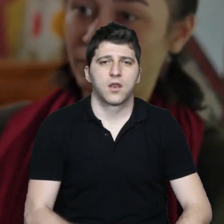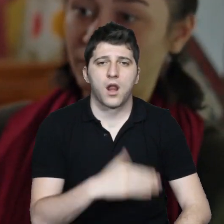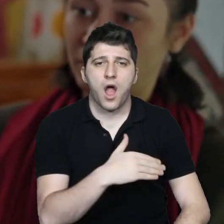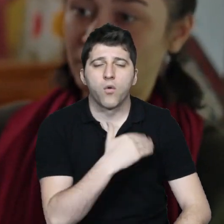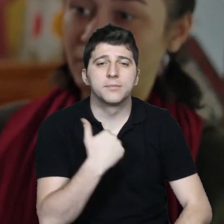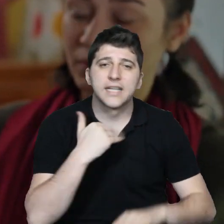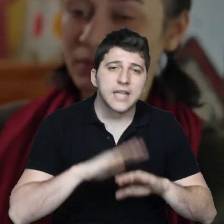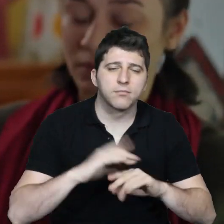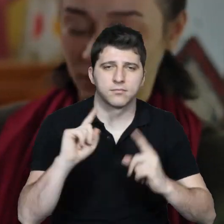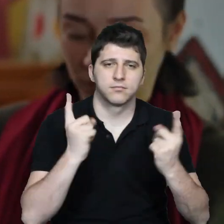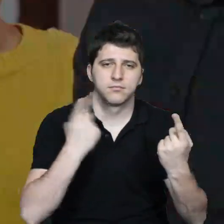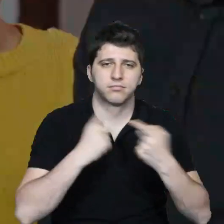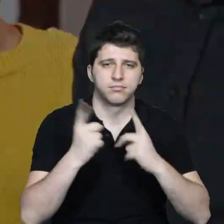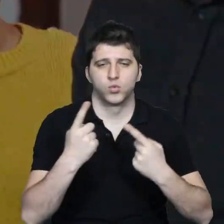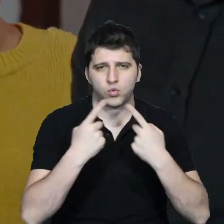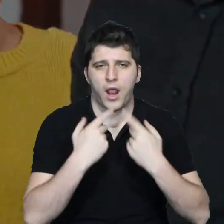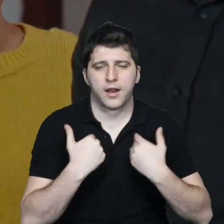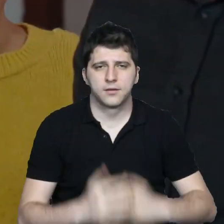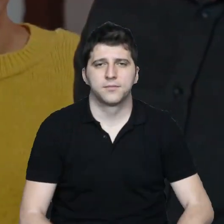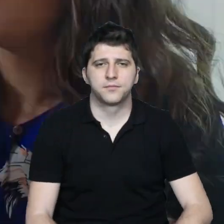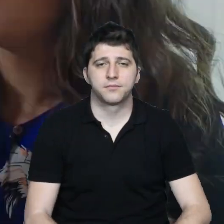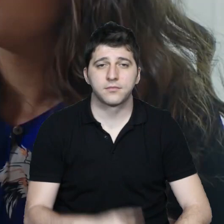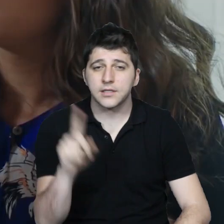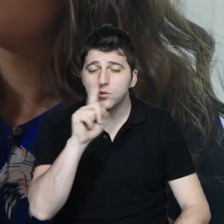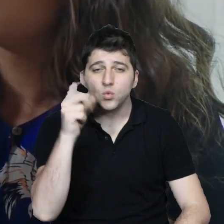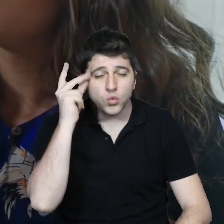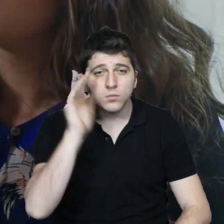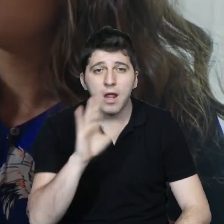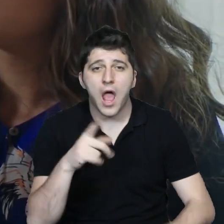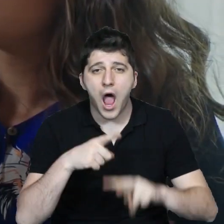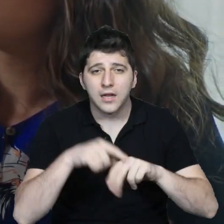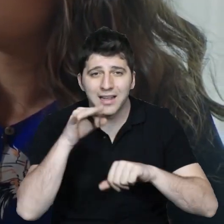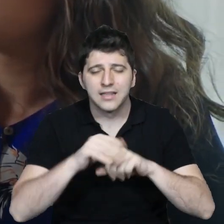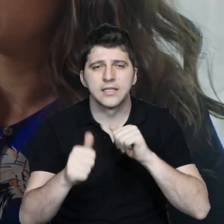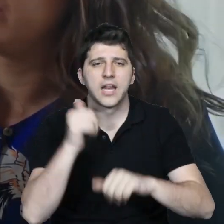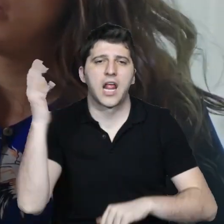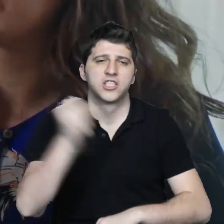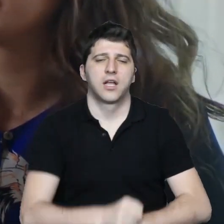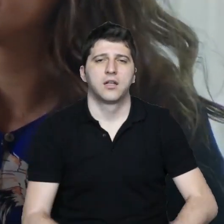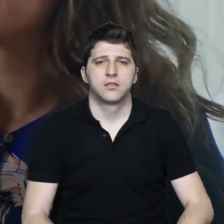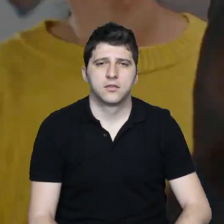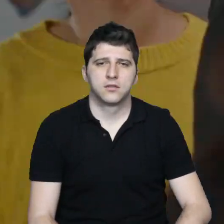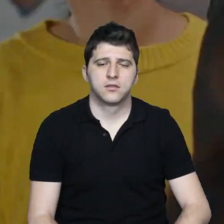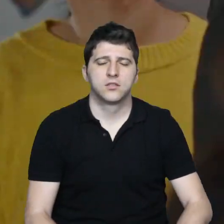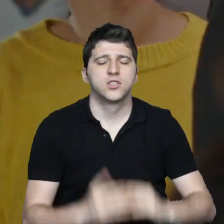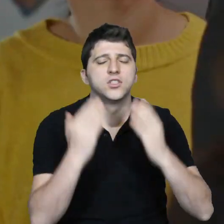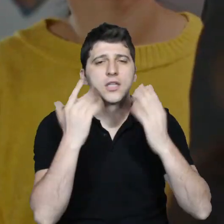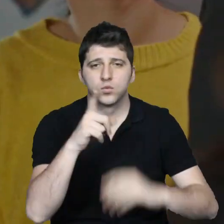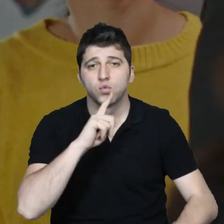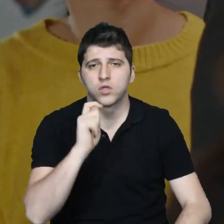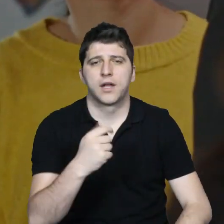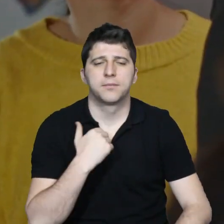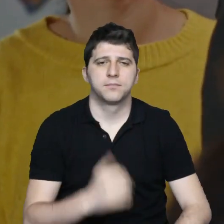Avukat bize ne yapacağımızı söyleyecektir. Şunu sakın unutmayın. Arda tez zamanda buraya geri dönecek. Size söz